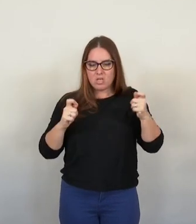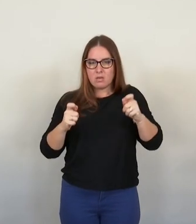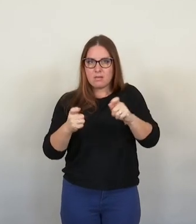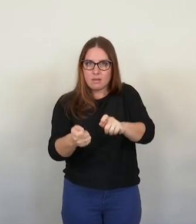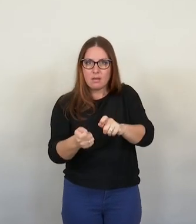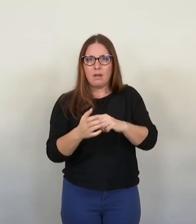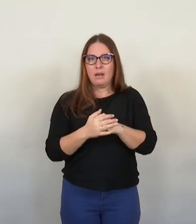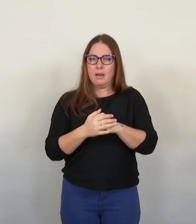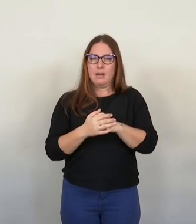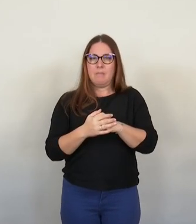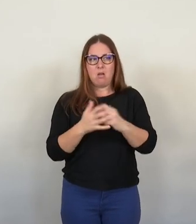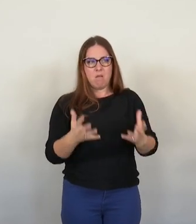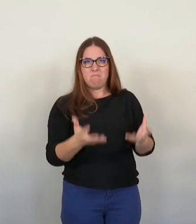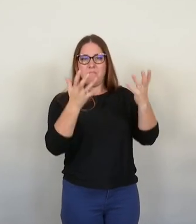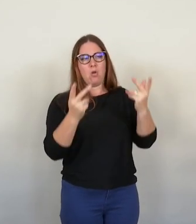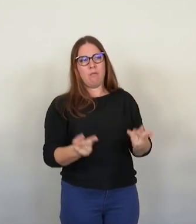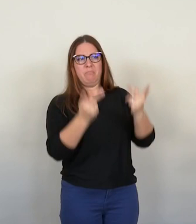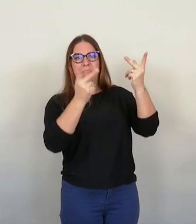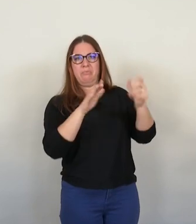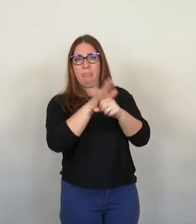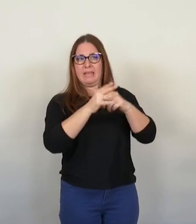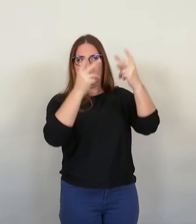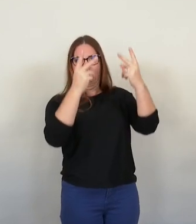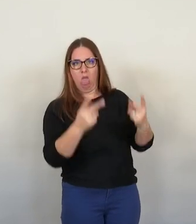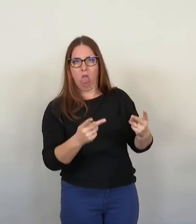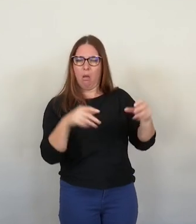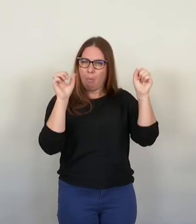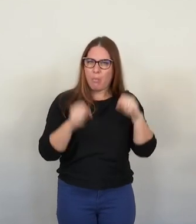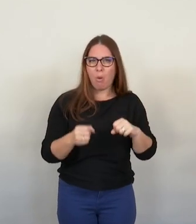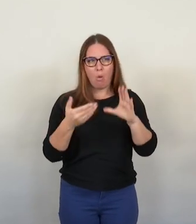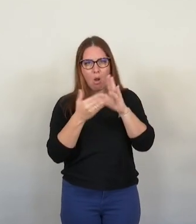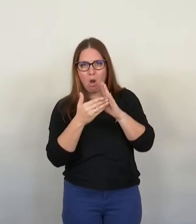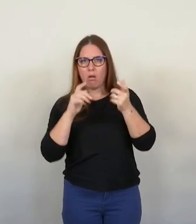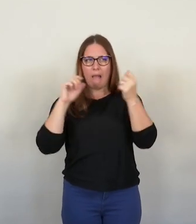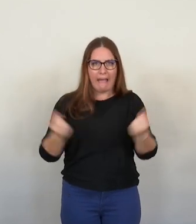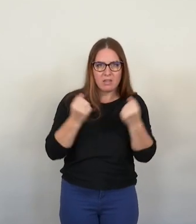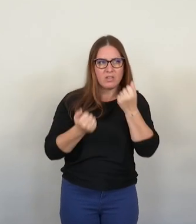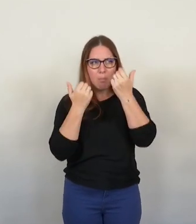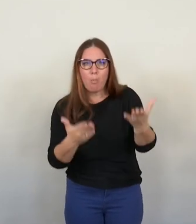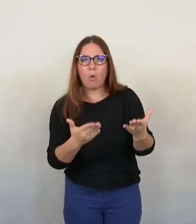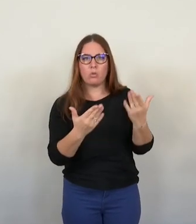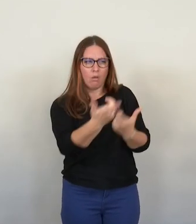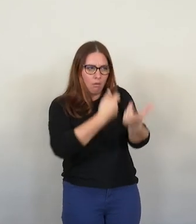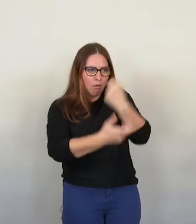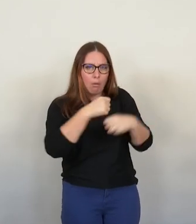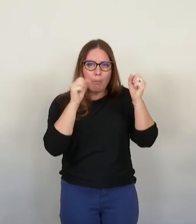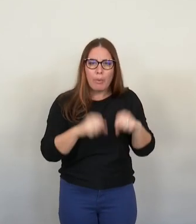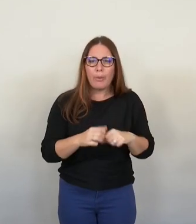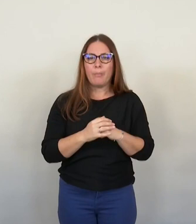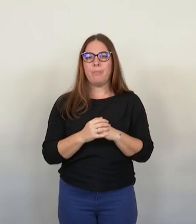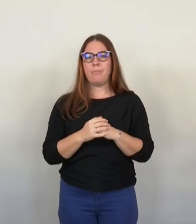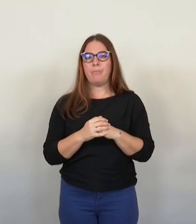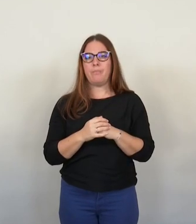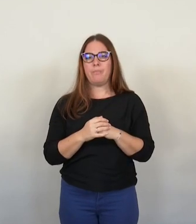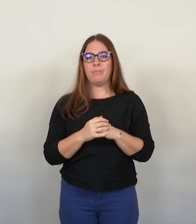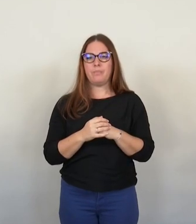est sousutilisé aujourd'hui et qu'on a encore matière à faire encore plus de belles choses et que notre message si on pe en Lanci aujourd'hui dans ce cadre